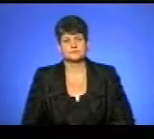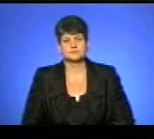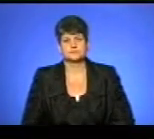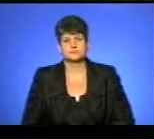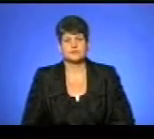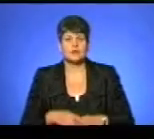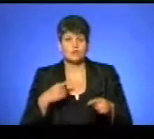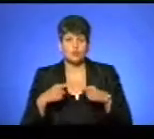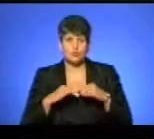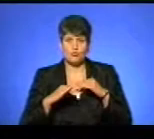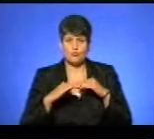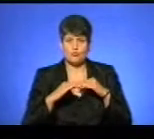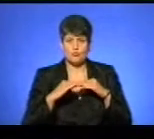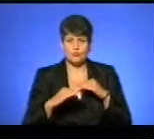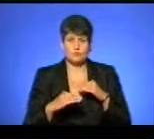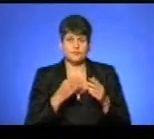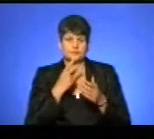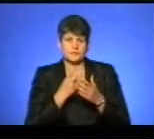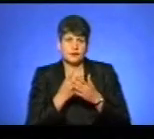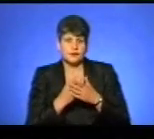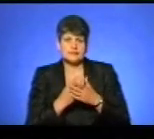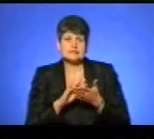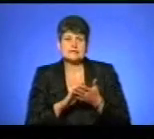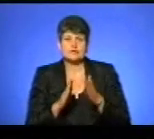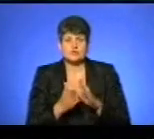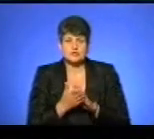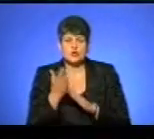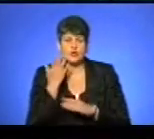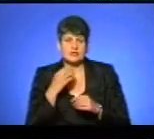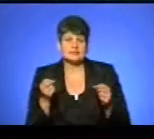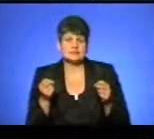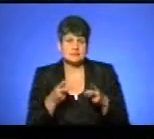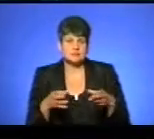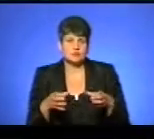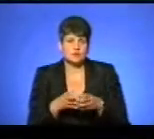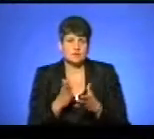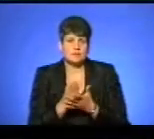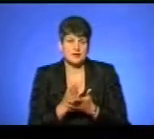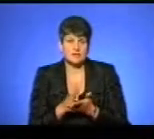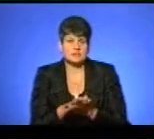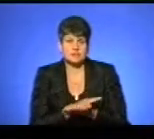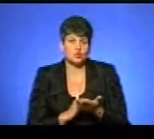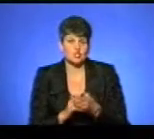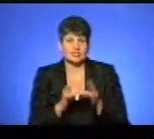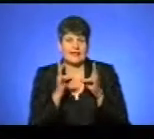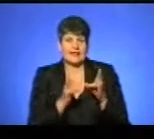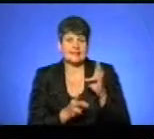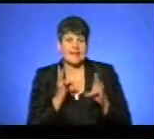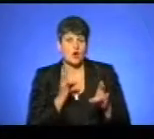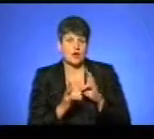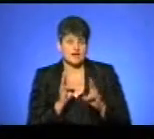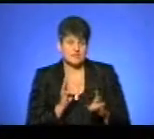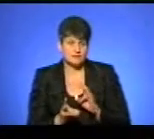На футбольному полі відтворюють змодельовану ситуацію, коли спецпідрозділ має знешкодити терористів. На тій ротації